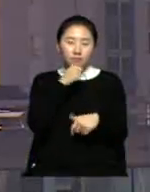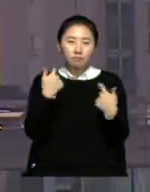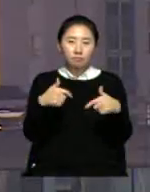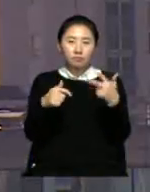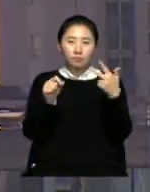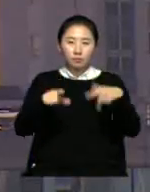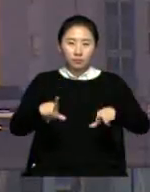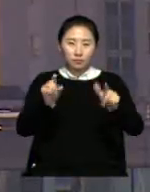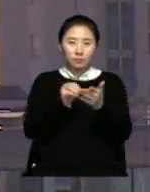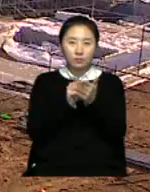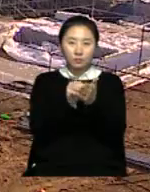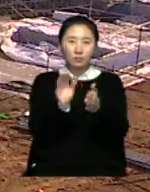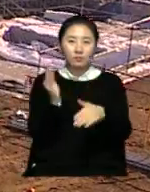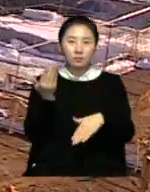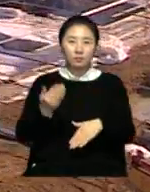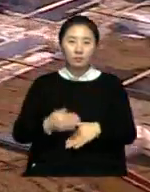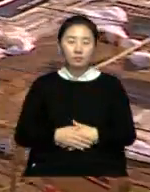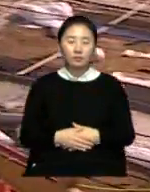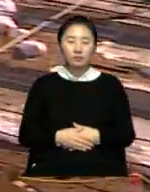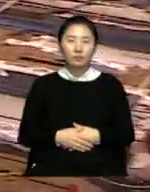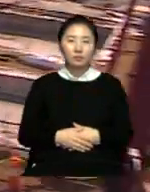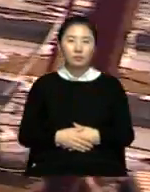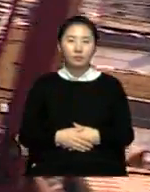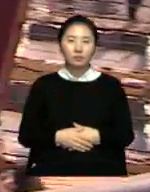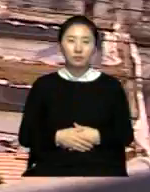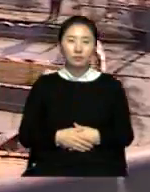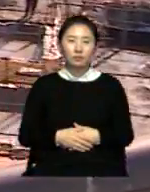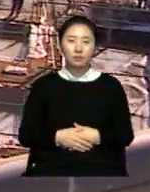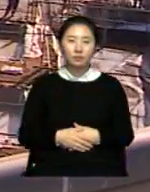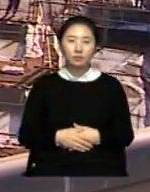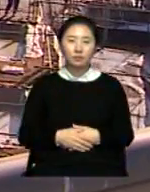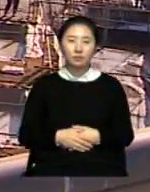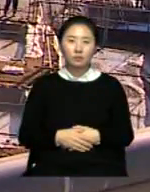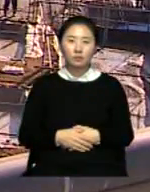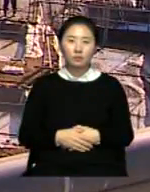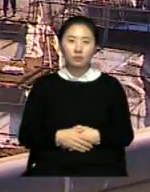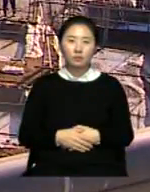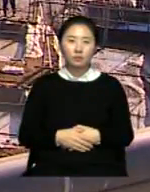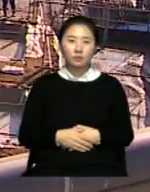매월 7일 구에 제출해야 합니다. 딜라이브 서울경기 케이블TV 이재용입니다.